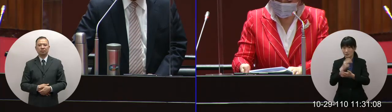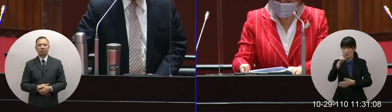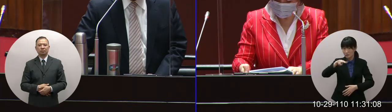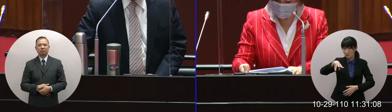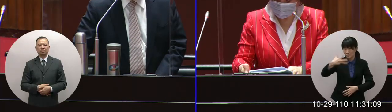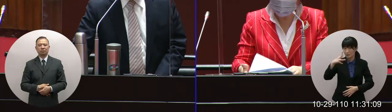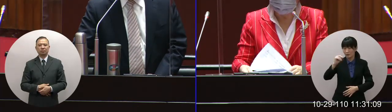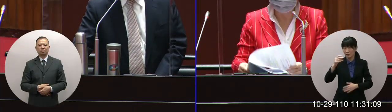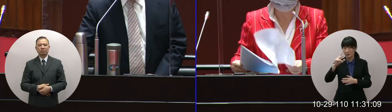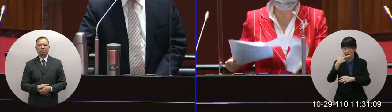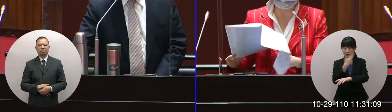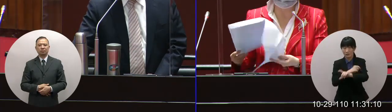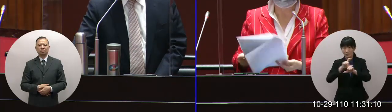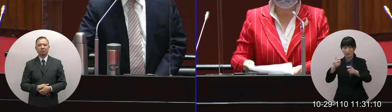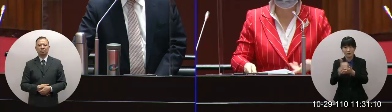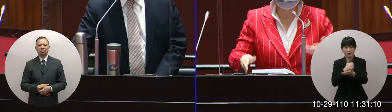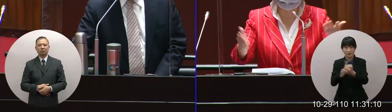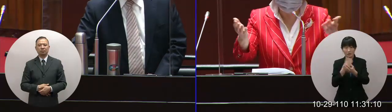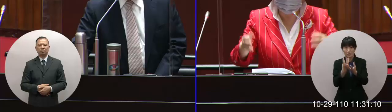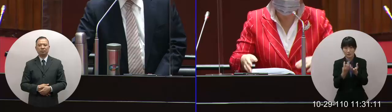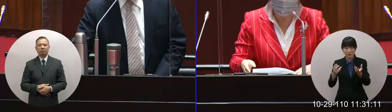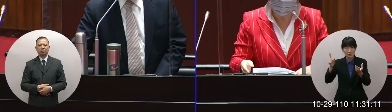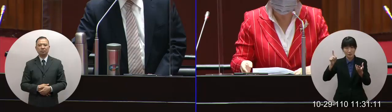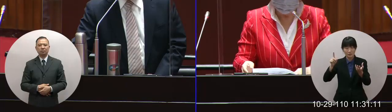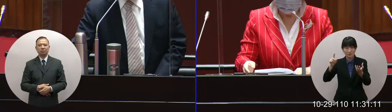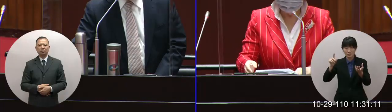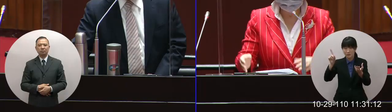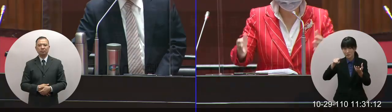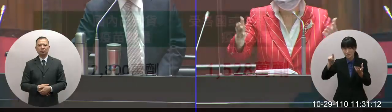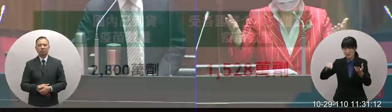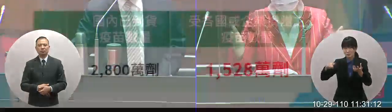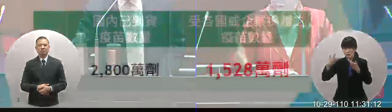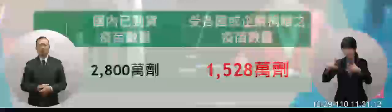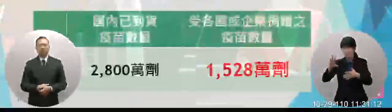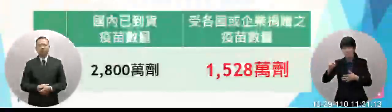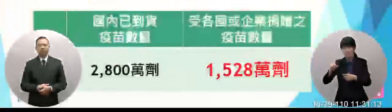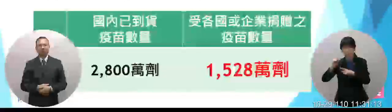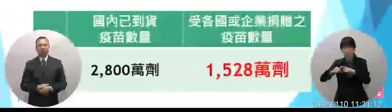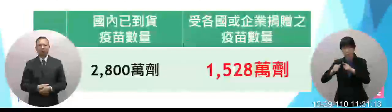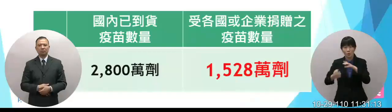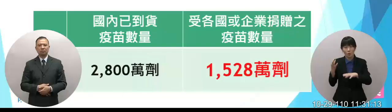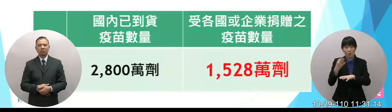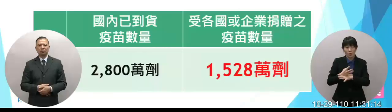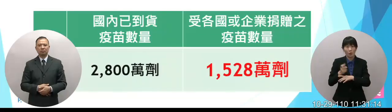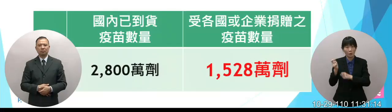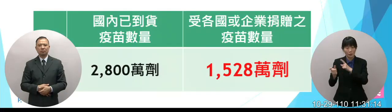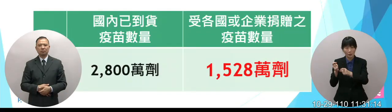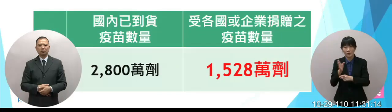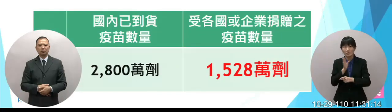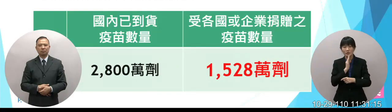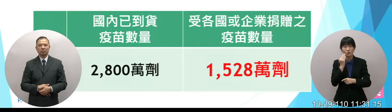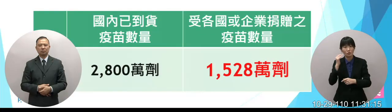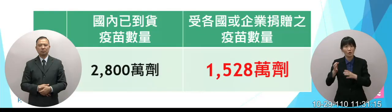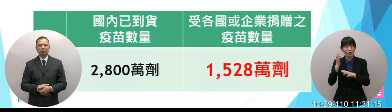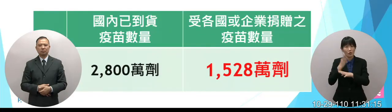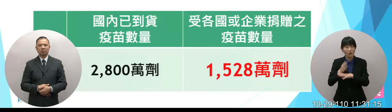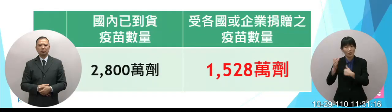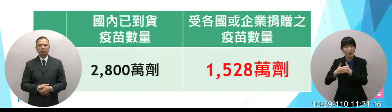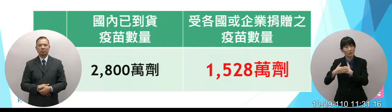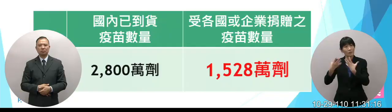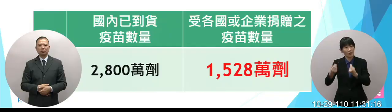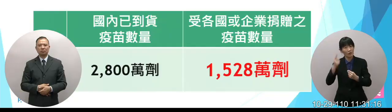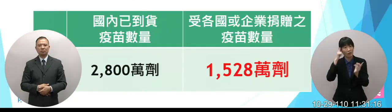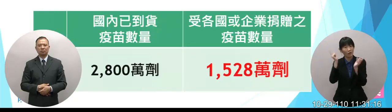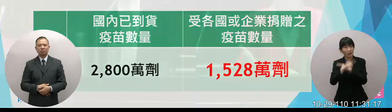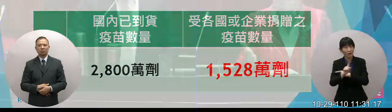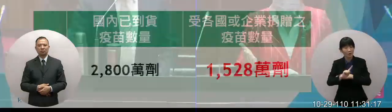其中1500万是企业还有各国的捐赠。那如果没有他们捐赠的话，那换句话说，我们就由